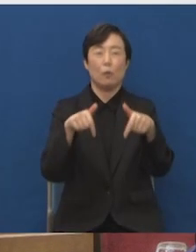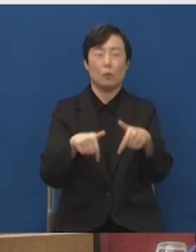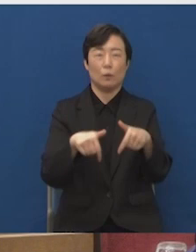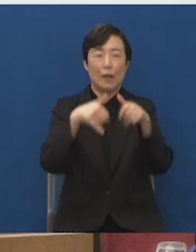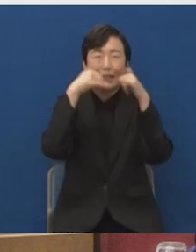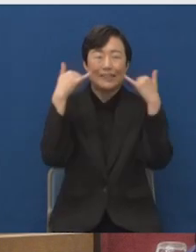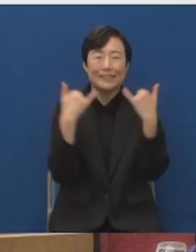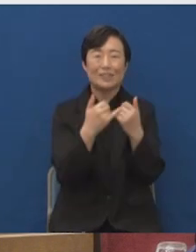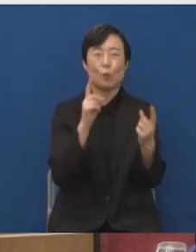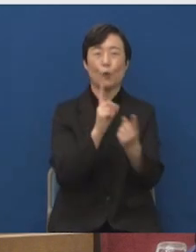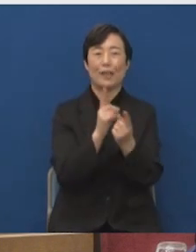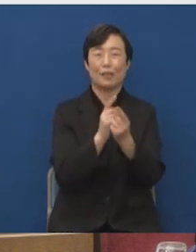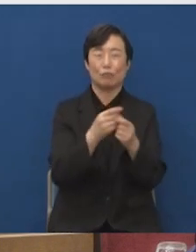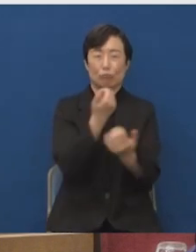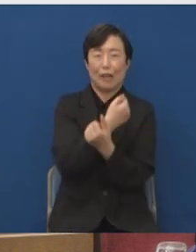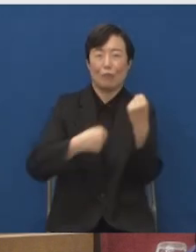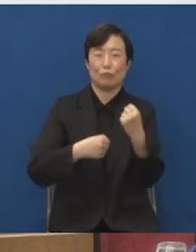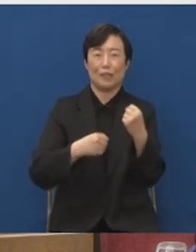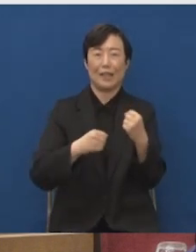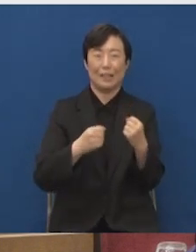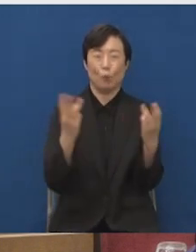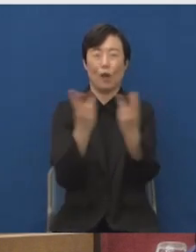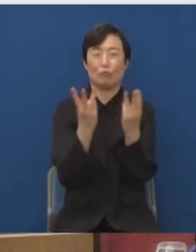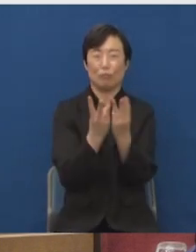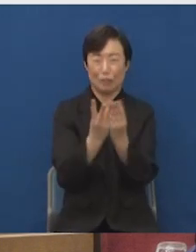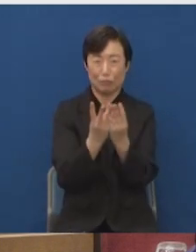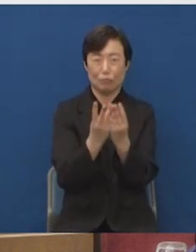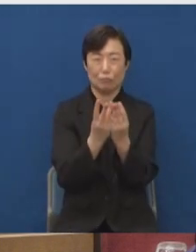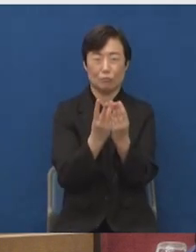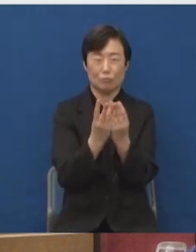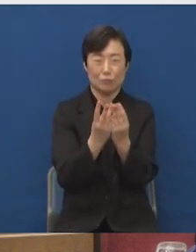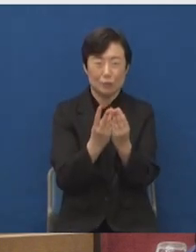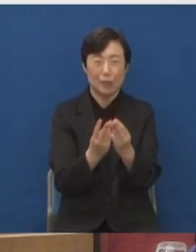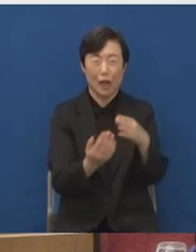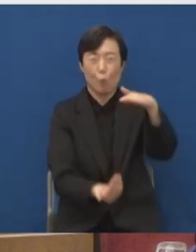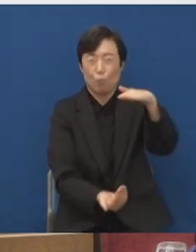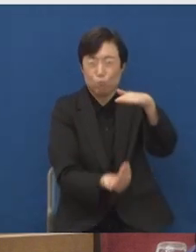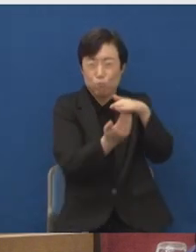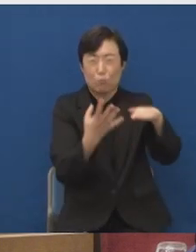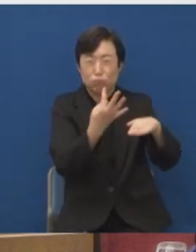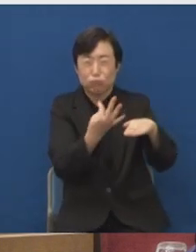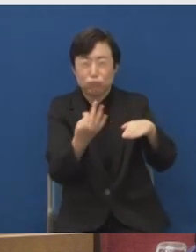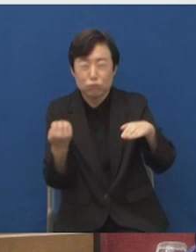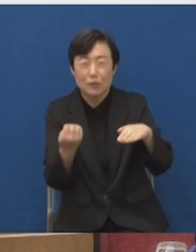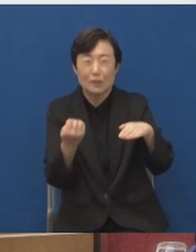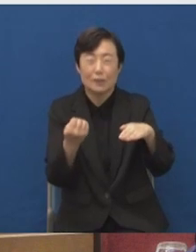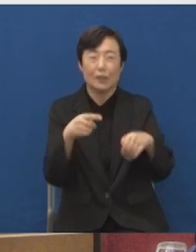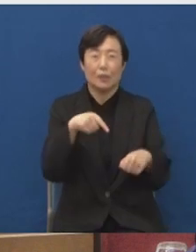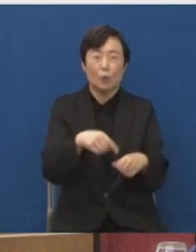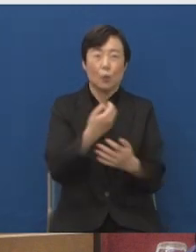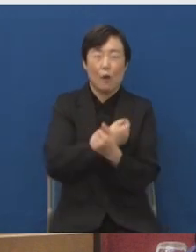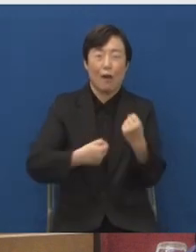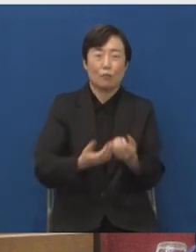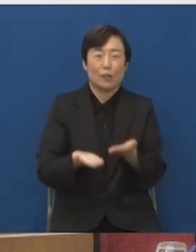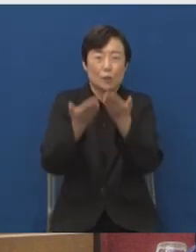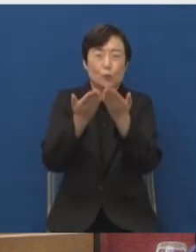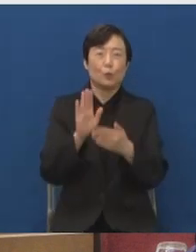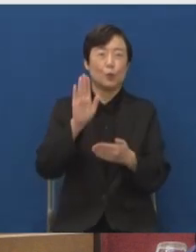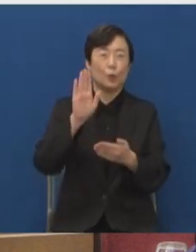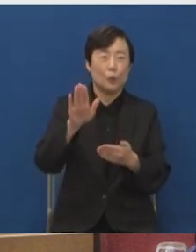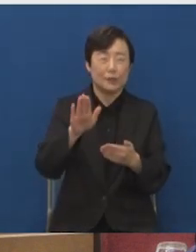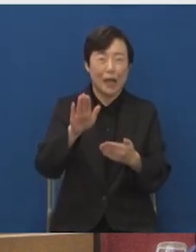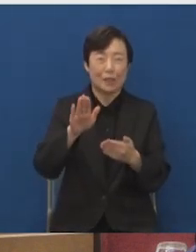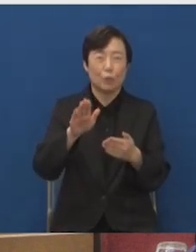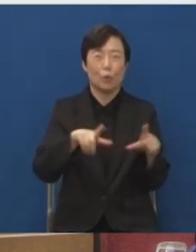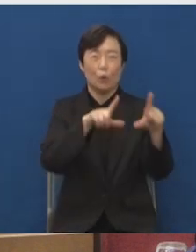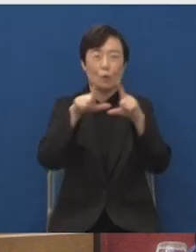生の比率が主要都市の中で最大でありながら、その学生が卒業後、十分京都に定着い